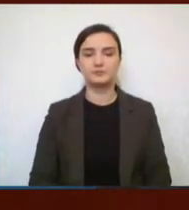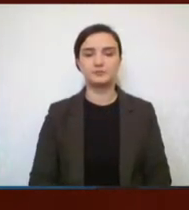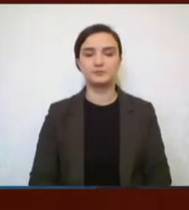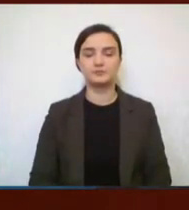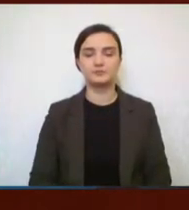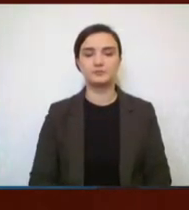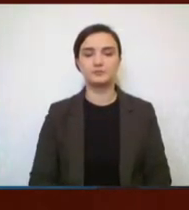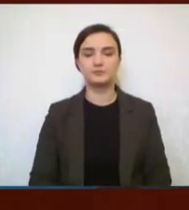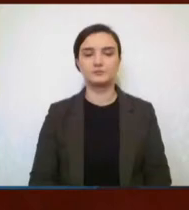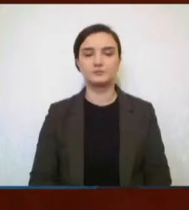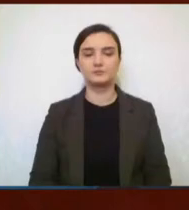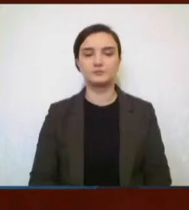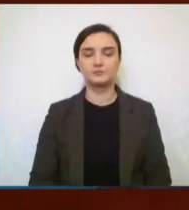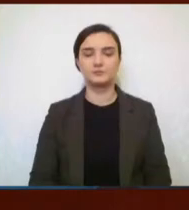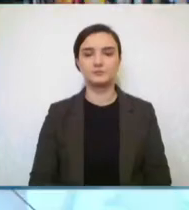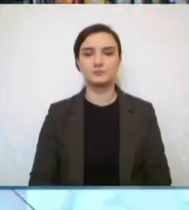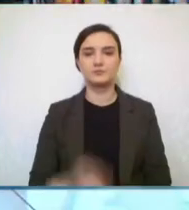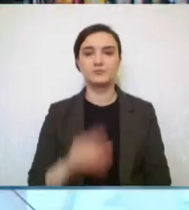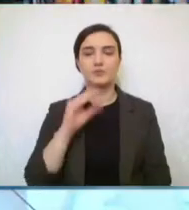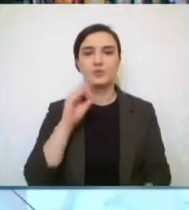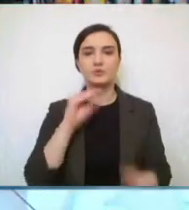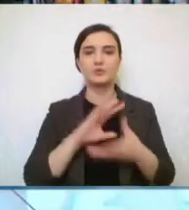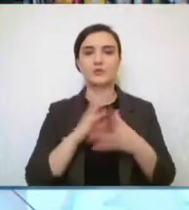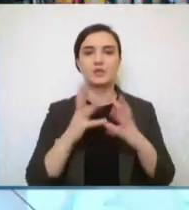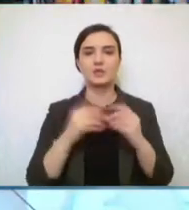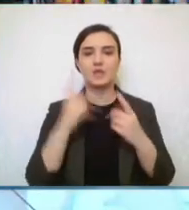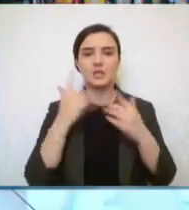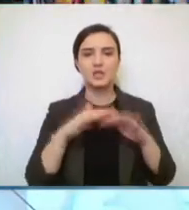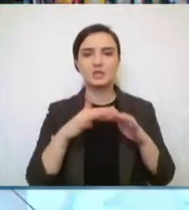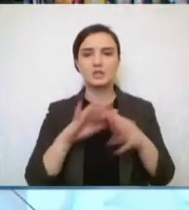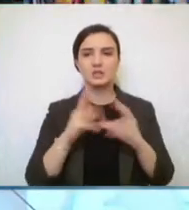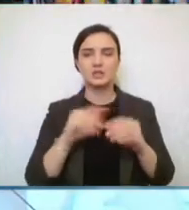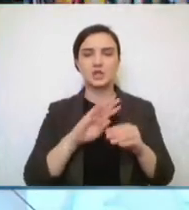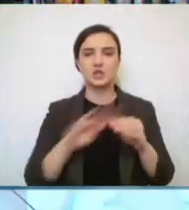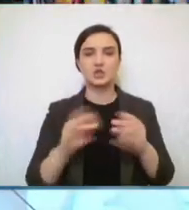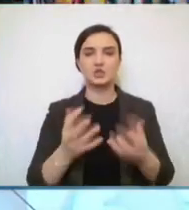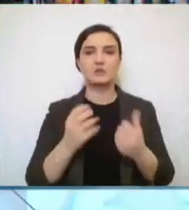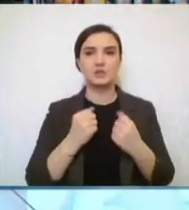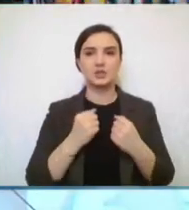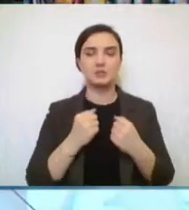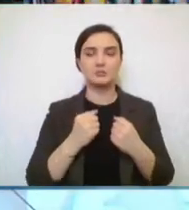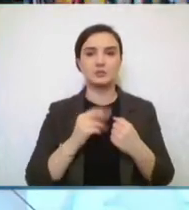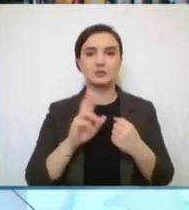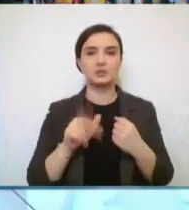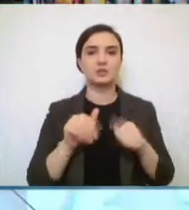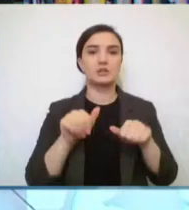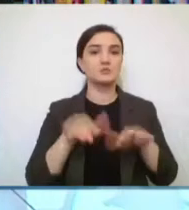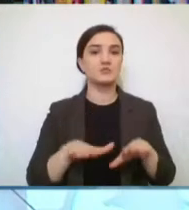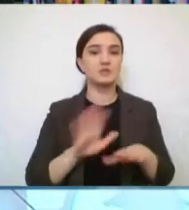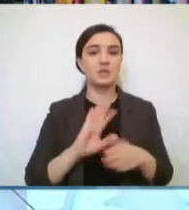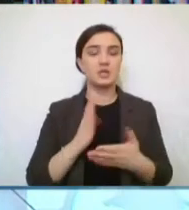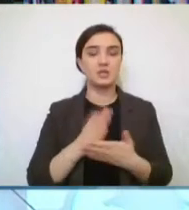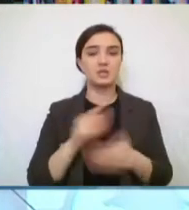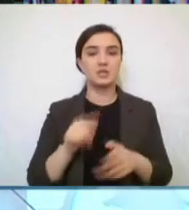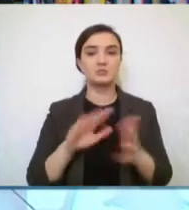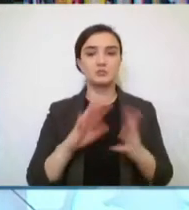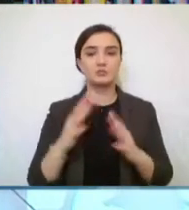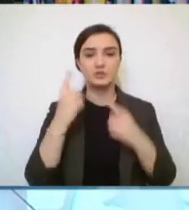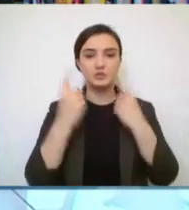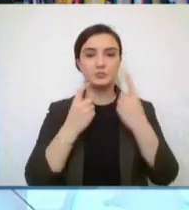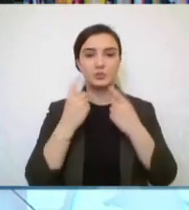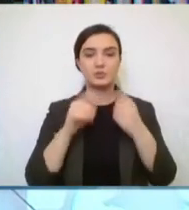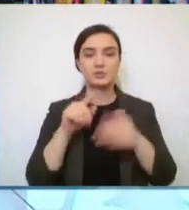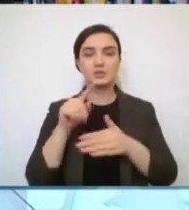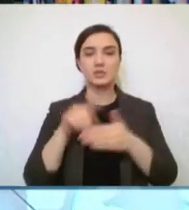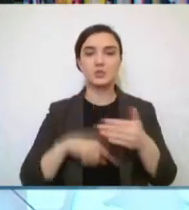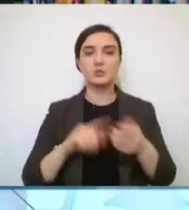უკრიტიკოთ ყოველგვარი ანალიზის გარეშე ვიღებ და გადამწყვეტი კი არ არის ამ შემთხვევაში ინფორმაციის სანდოობა,